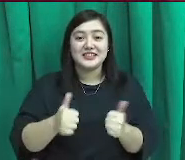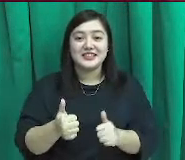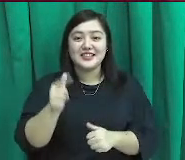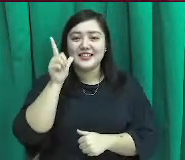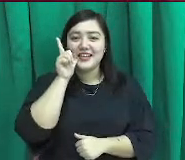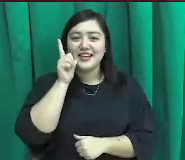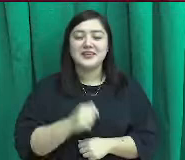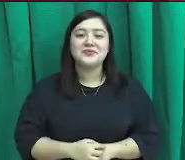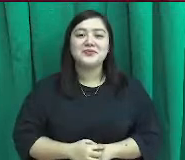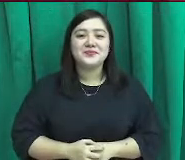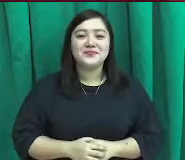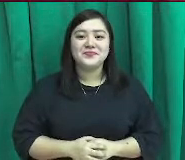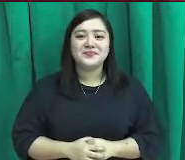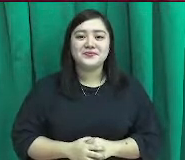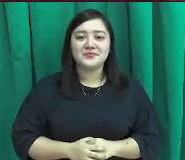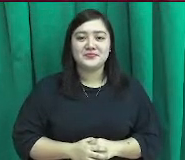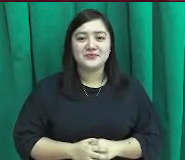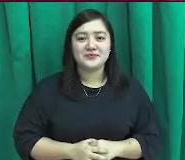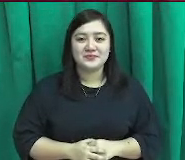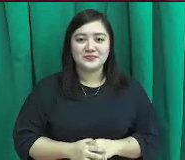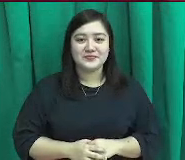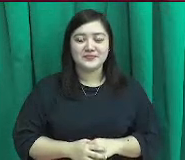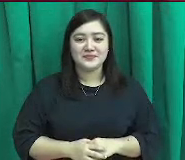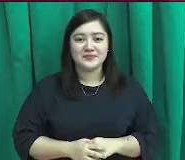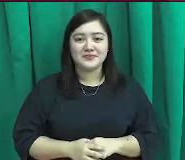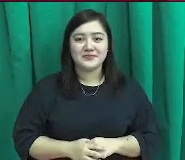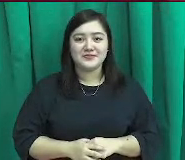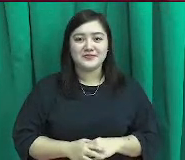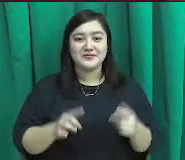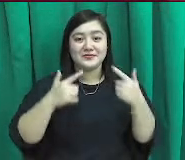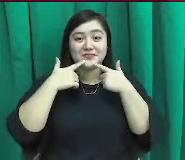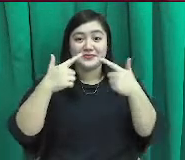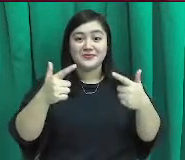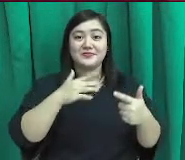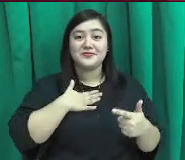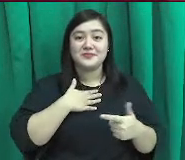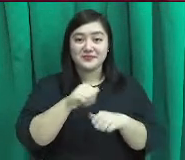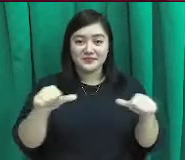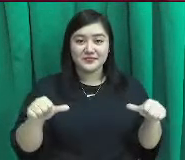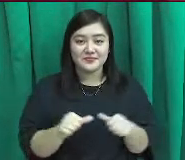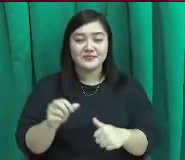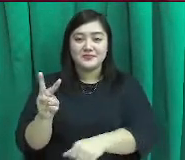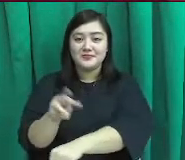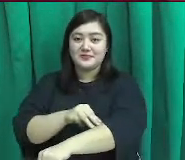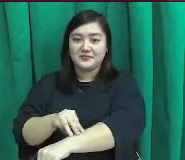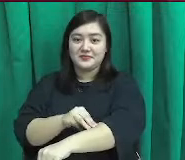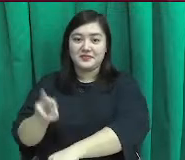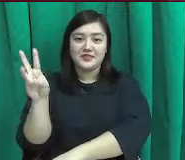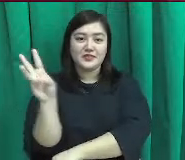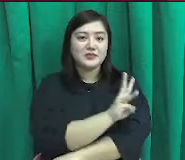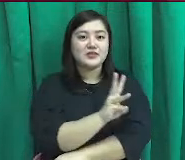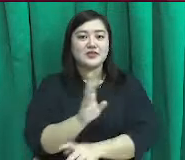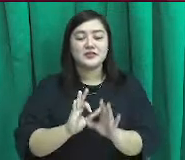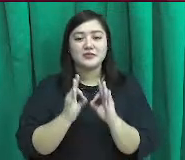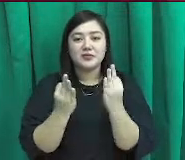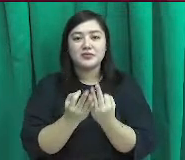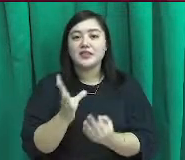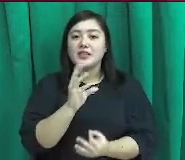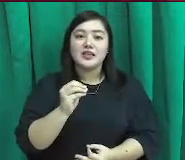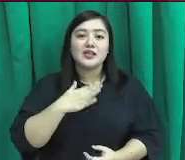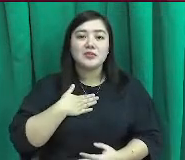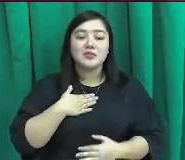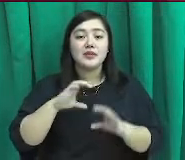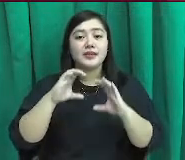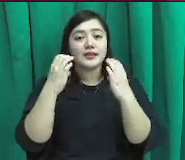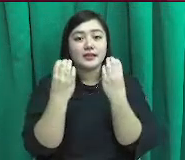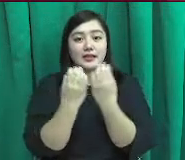Baptist Lunch. At magandang tanghali sa grupo ko sa Makati West Family, gayon din sa mga kaklase ko sa anong high